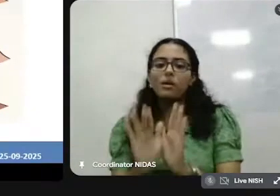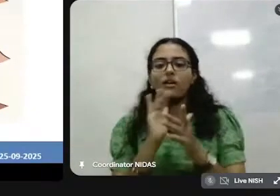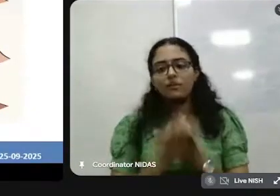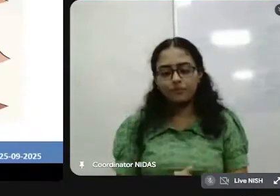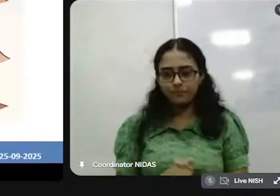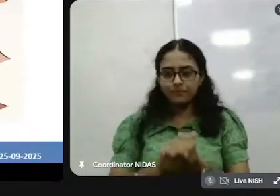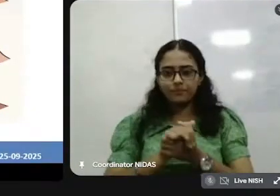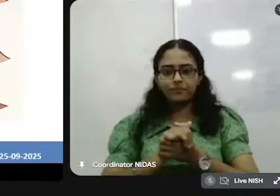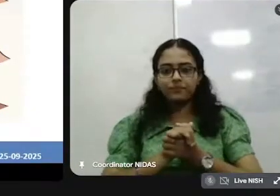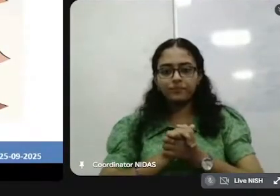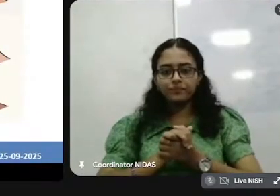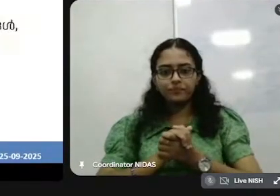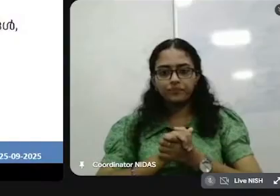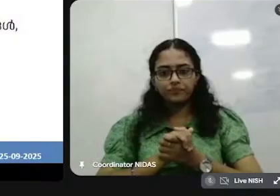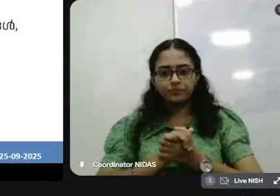നോട്ടീസ് ചെയ്യാനായിട്ട് പറ്റും.